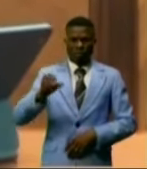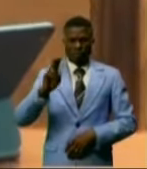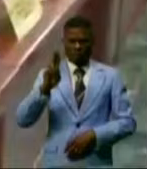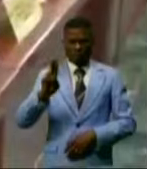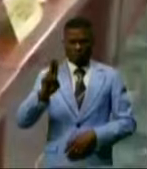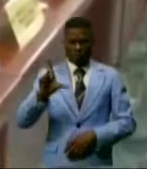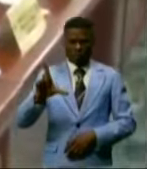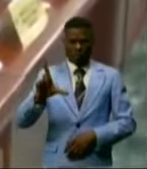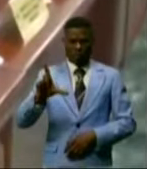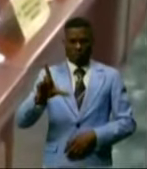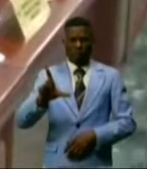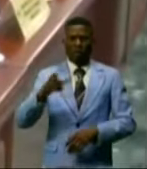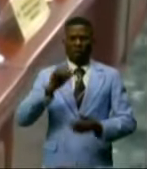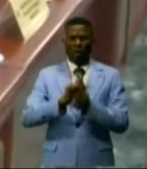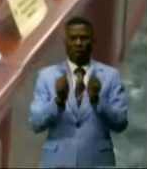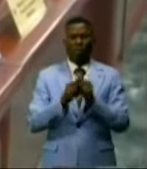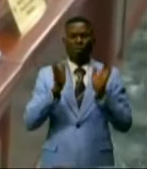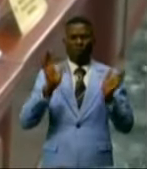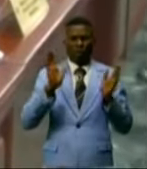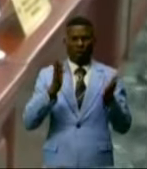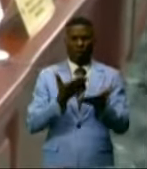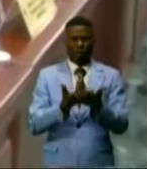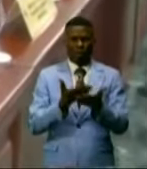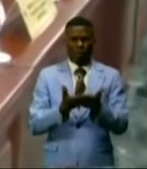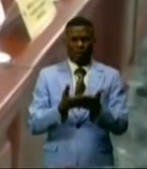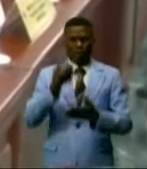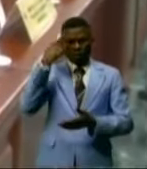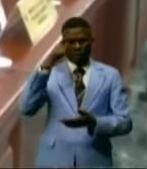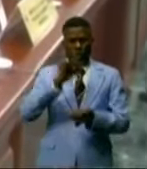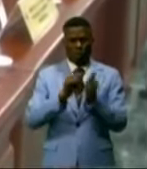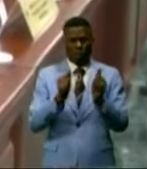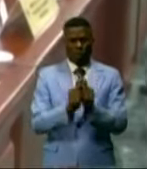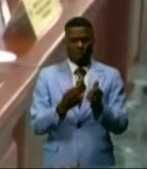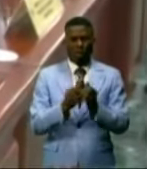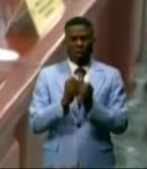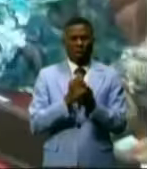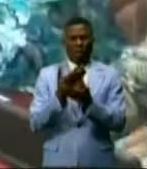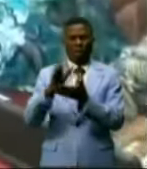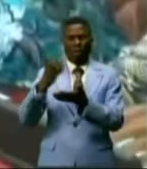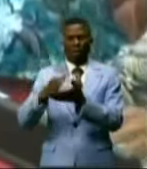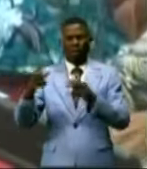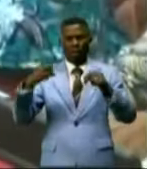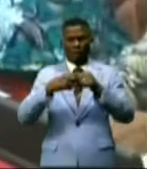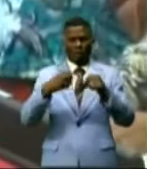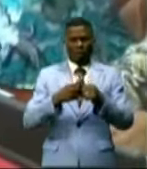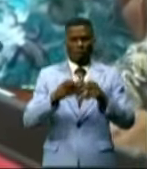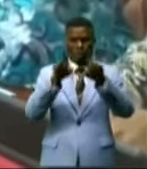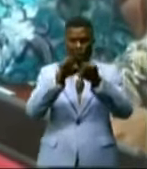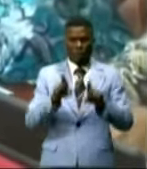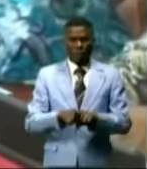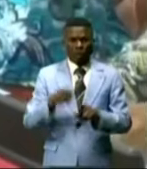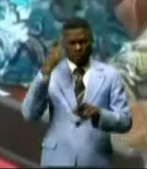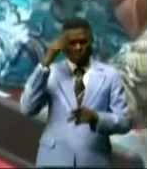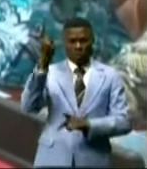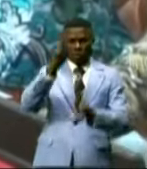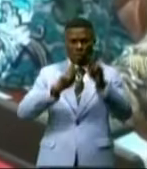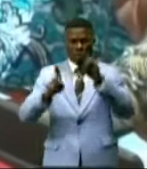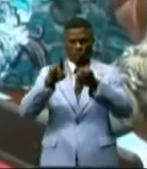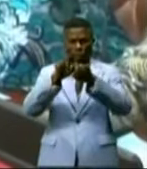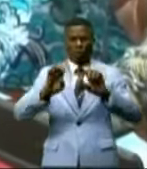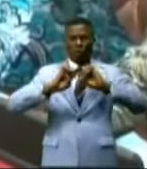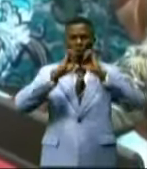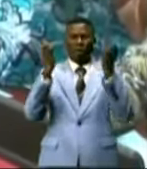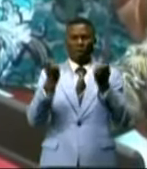est source de lourdes conséquences, non seulement sur la fourniture en électricité, aussi bien aux populations qu'aux